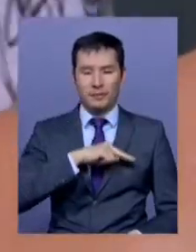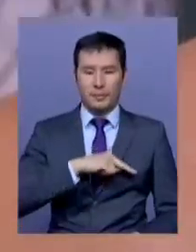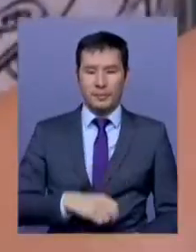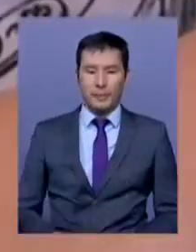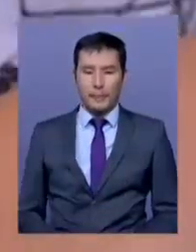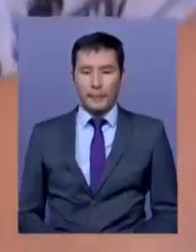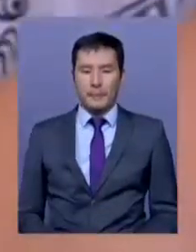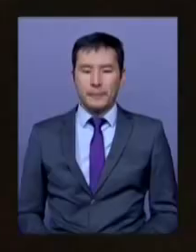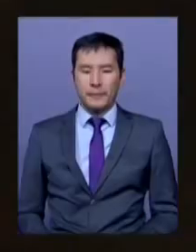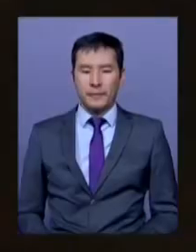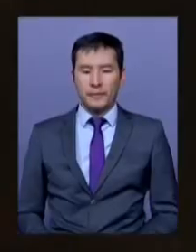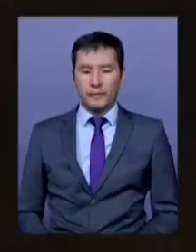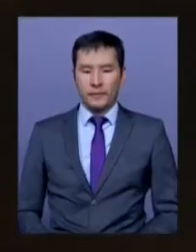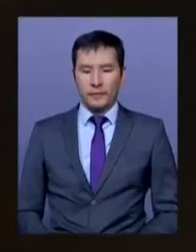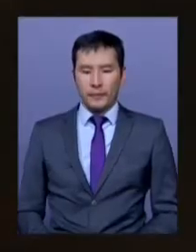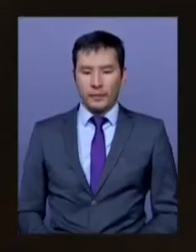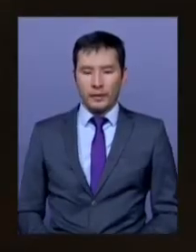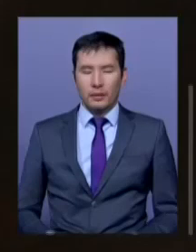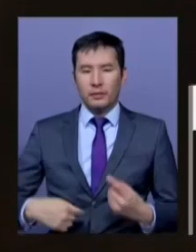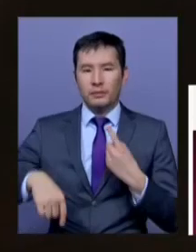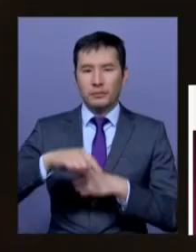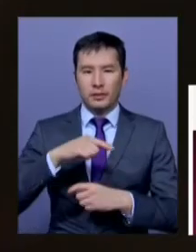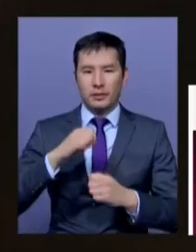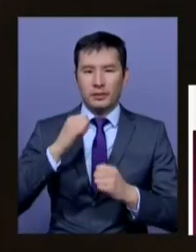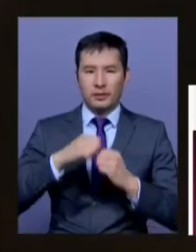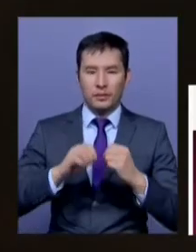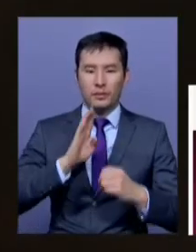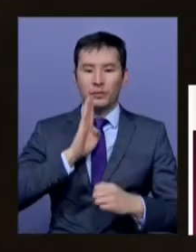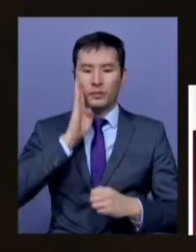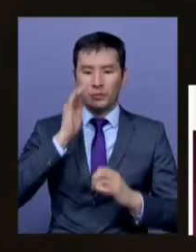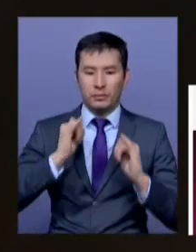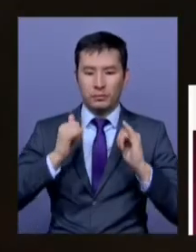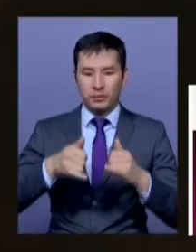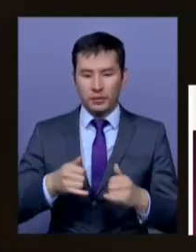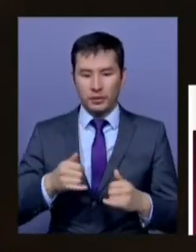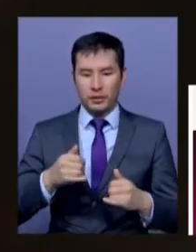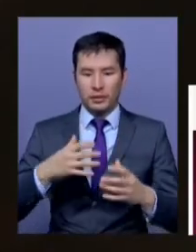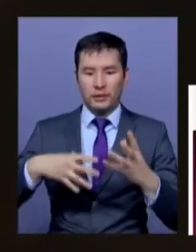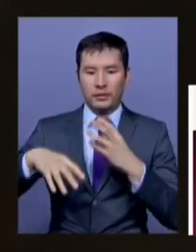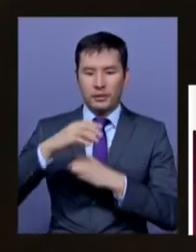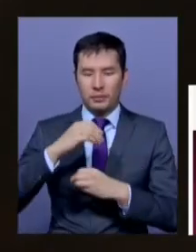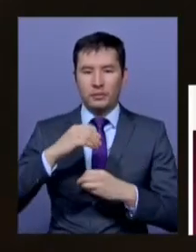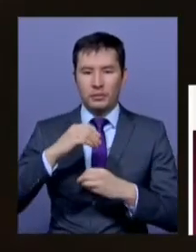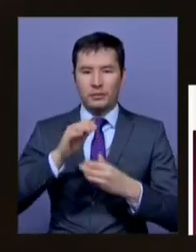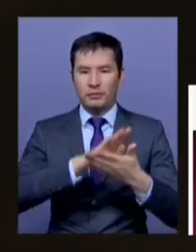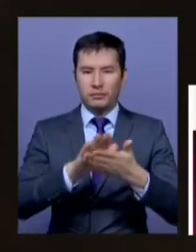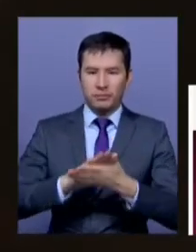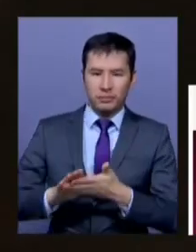жүзеге асырыпты. Күнде ертең-ертеңмен тұрамыз, үйімізді жинаймыз, бәріміз ушы болып жүріп,